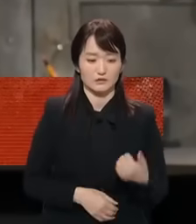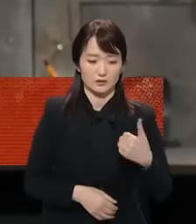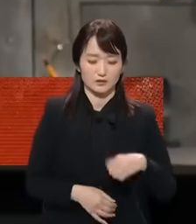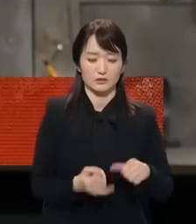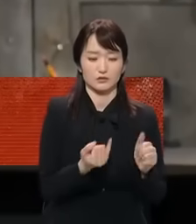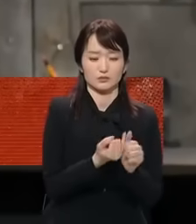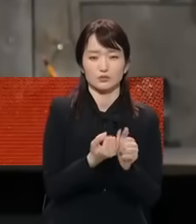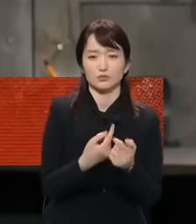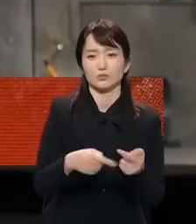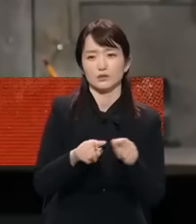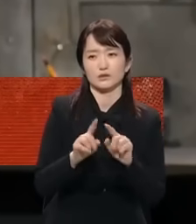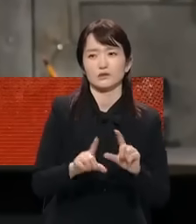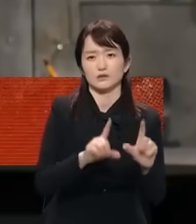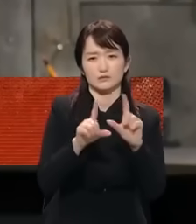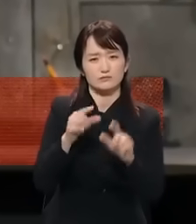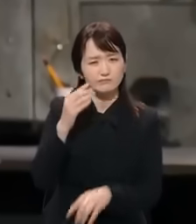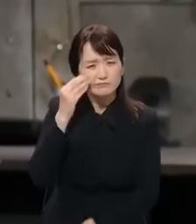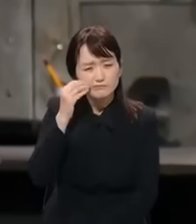부부하위체계